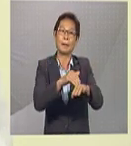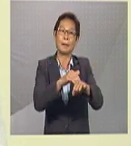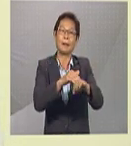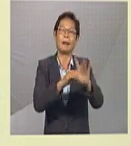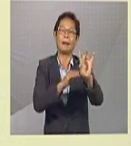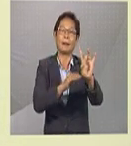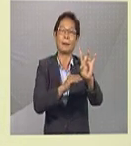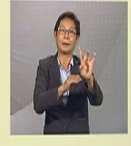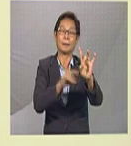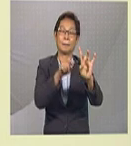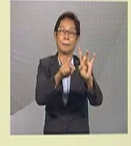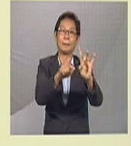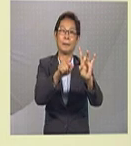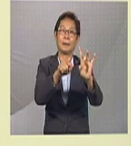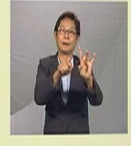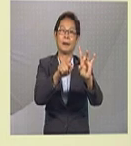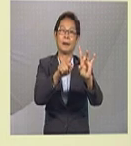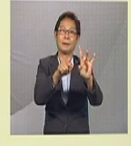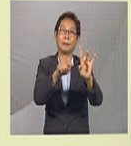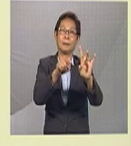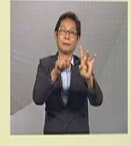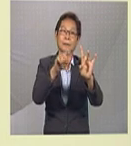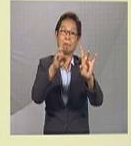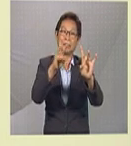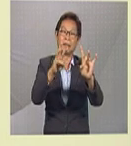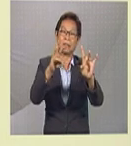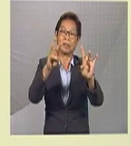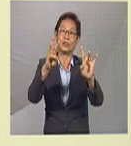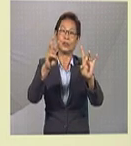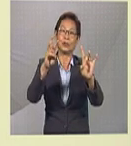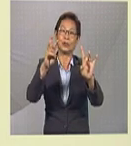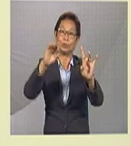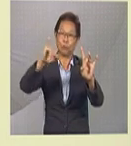pada 8.63 juta isi rumah.